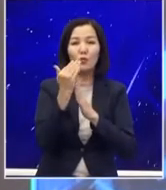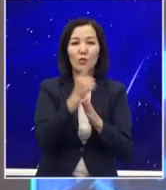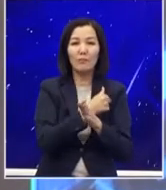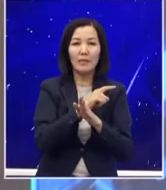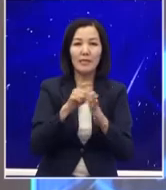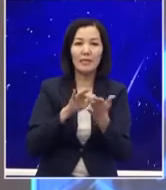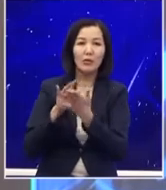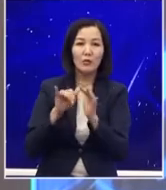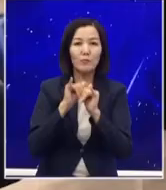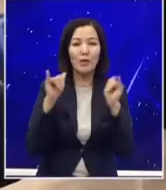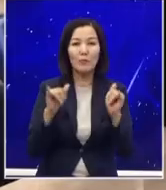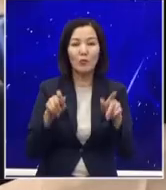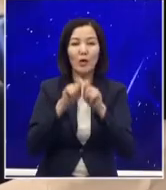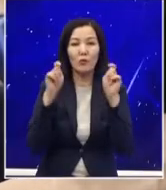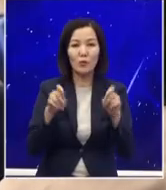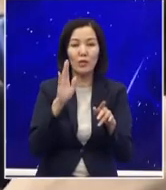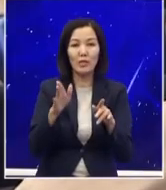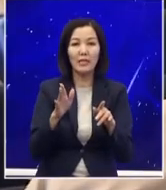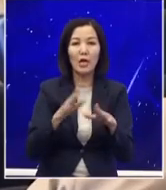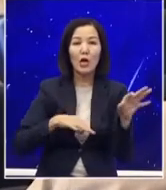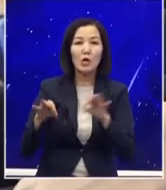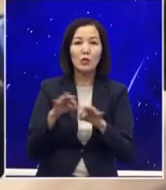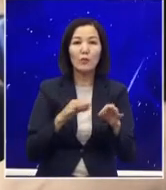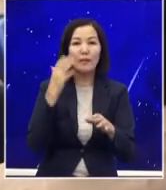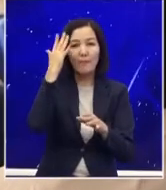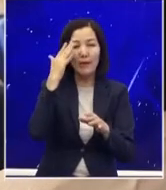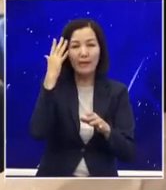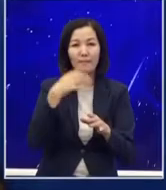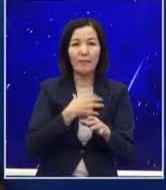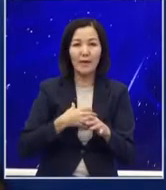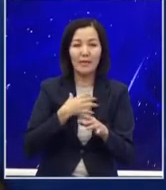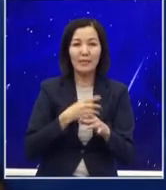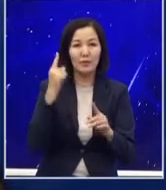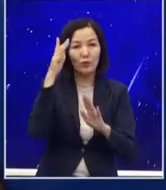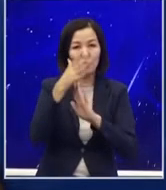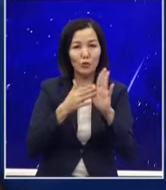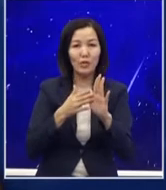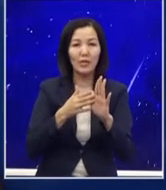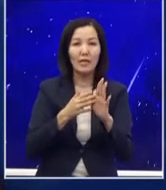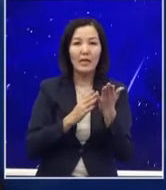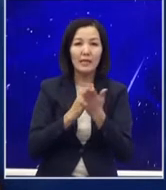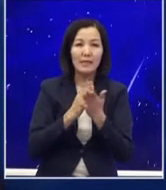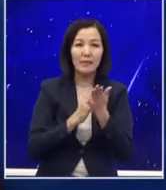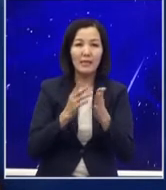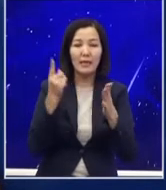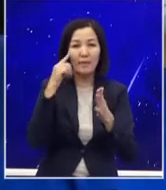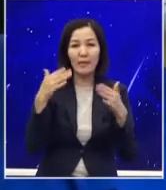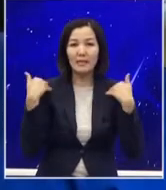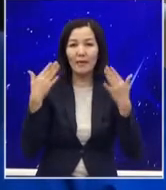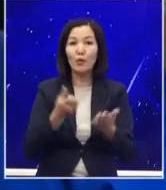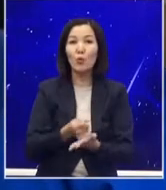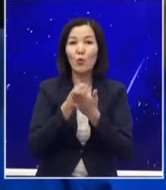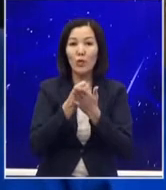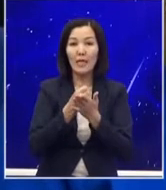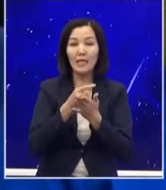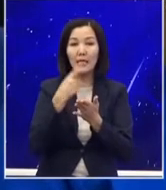туризмін дамытуға жол ашпа. Тиісінше жобаның мән маңызын терең түсінген клиника қызметкерлері бастаманы қуана